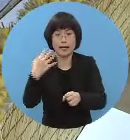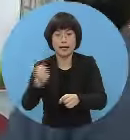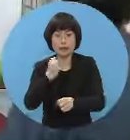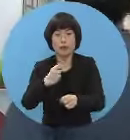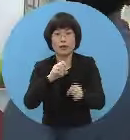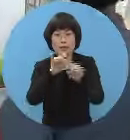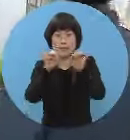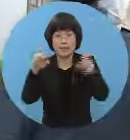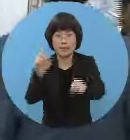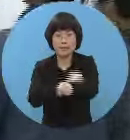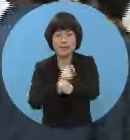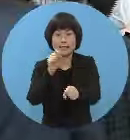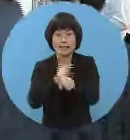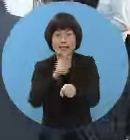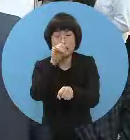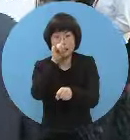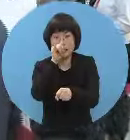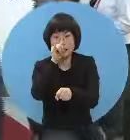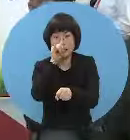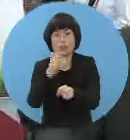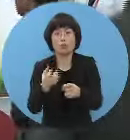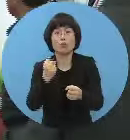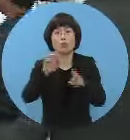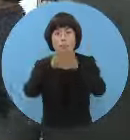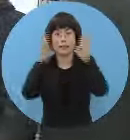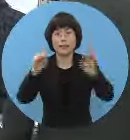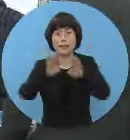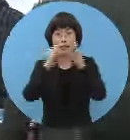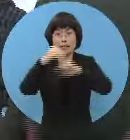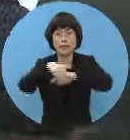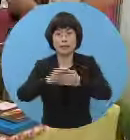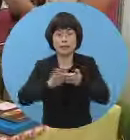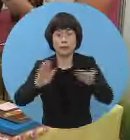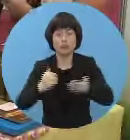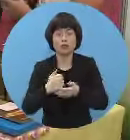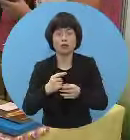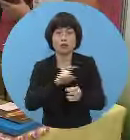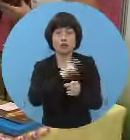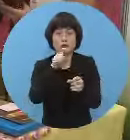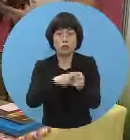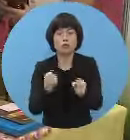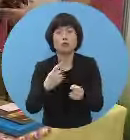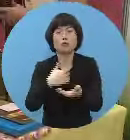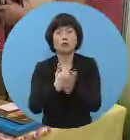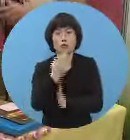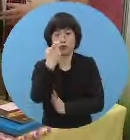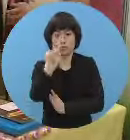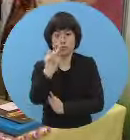있는 볼거리와 살거리로 가득한 12개의 전시 판매관으로 구성됩니다.